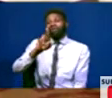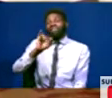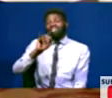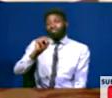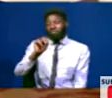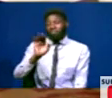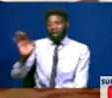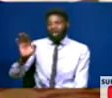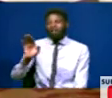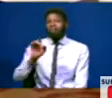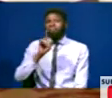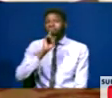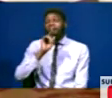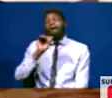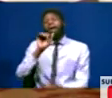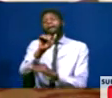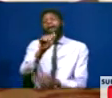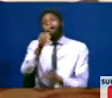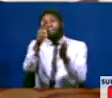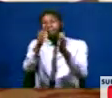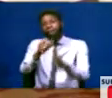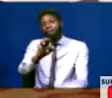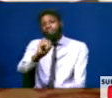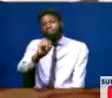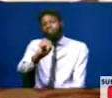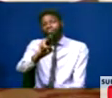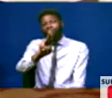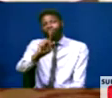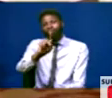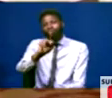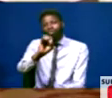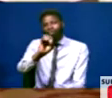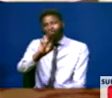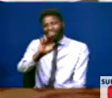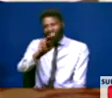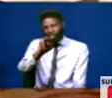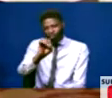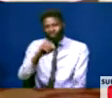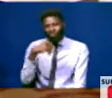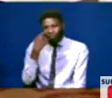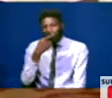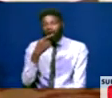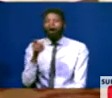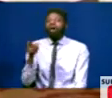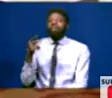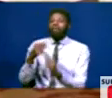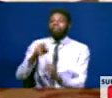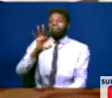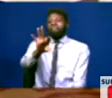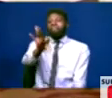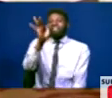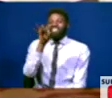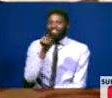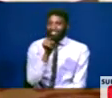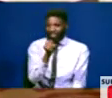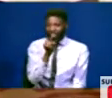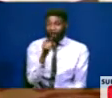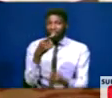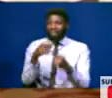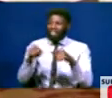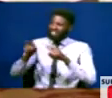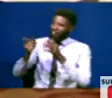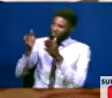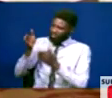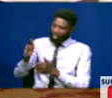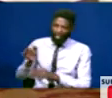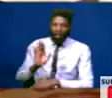waliuliza Akurino. Naye waliosikia walimuona yeye ndiye anaitwa Akurino, lakini yeye si Mukurino, wao ni